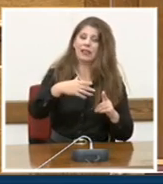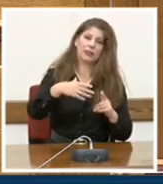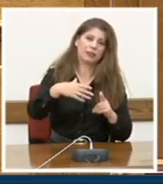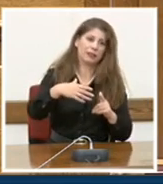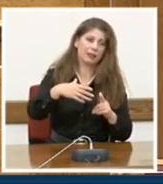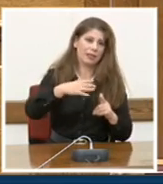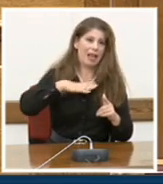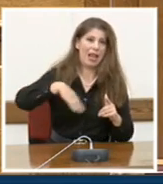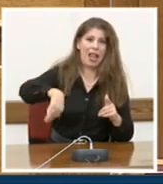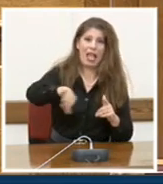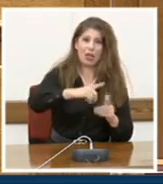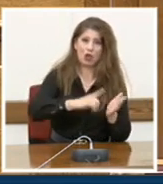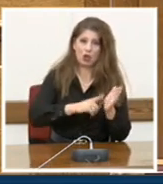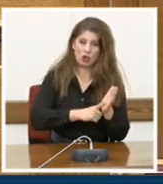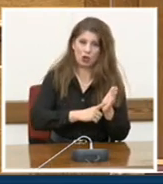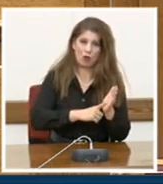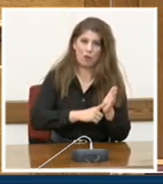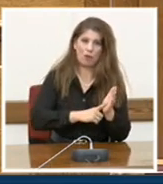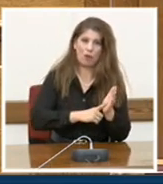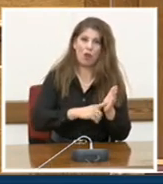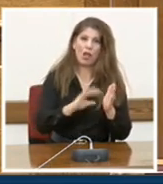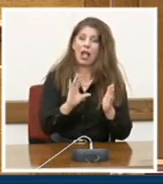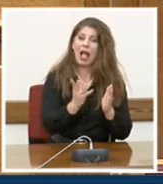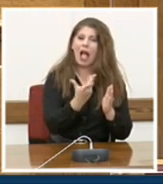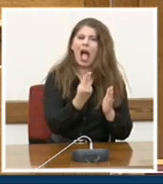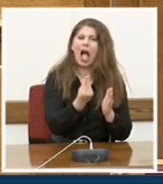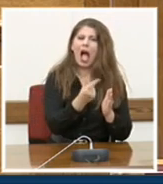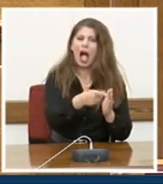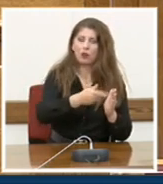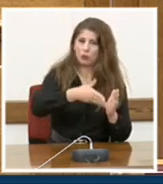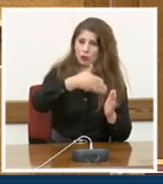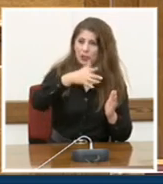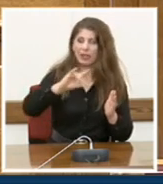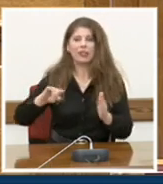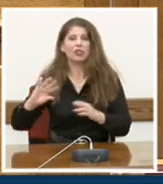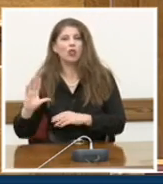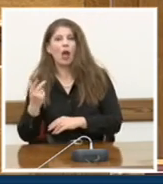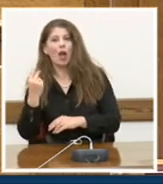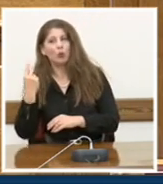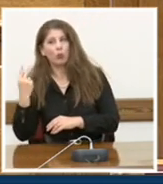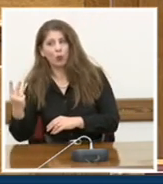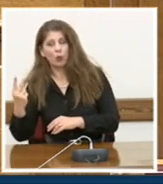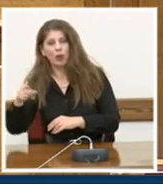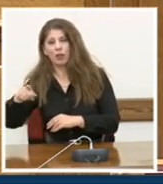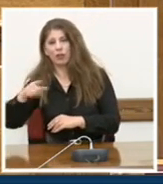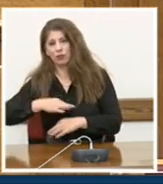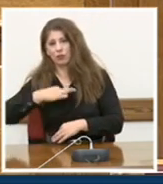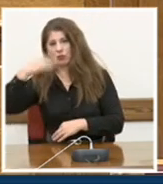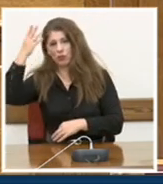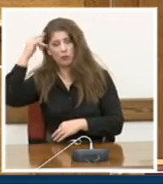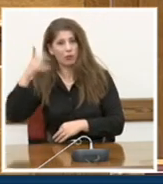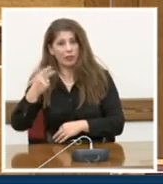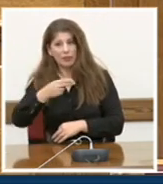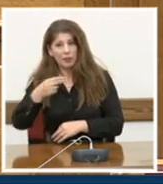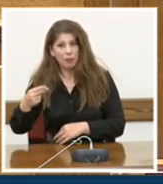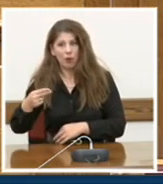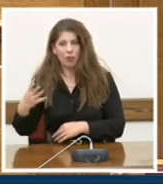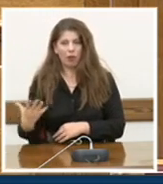Μητσοτάκη και στο how-to της εξαπάτησης του κυρίου Τσίπρα, ή να πάρει την υπόθεση στα χέρια